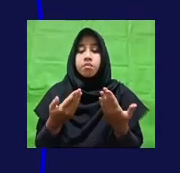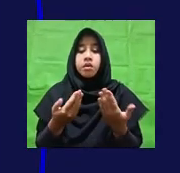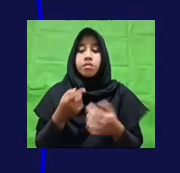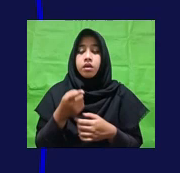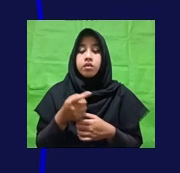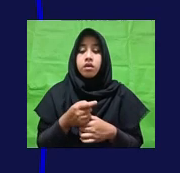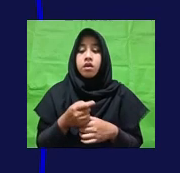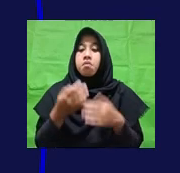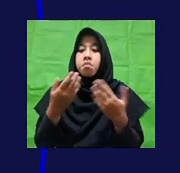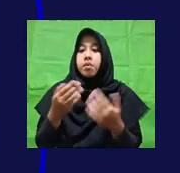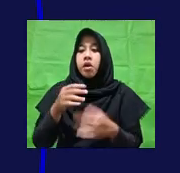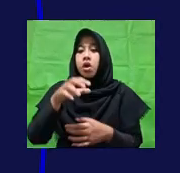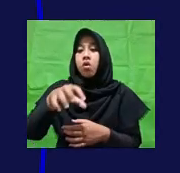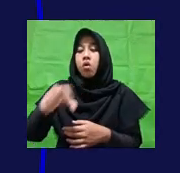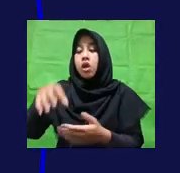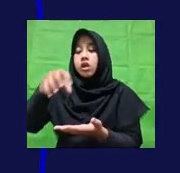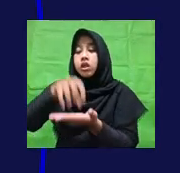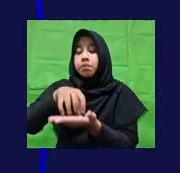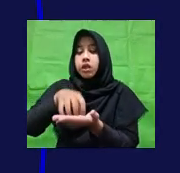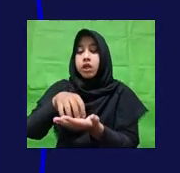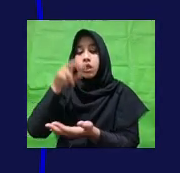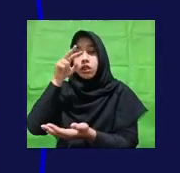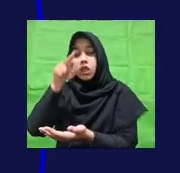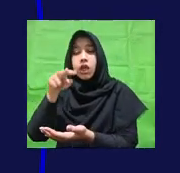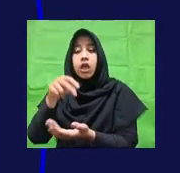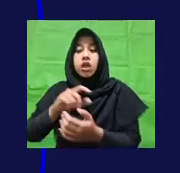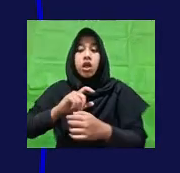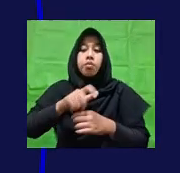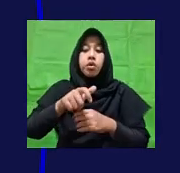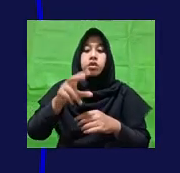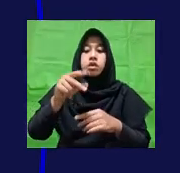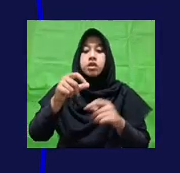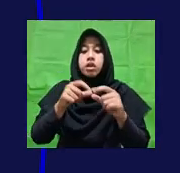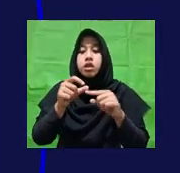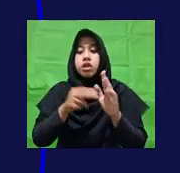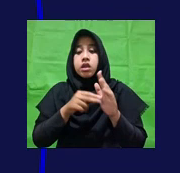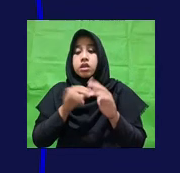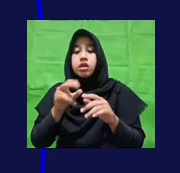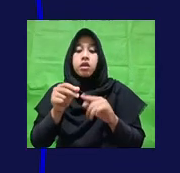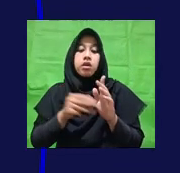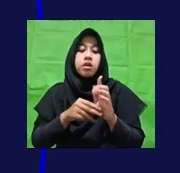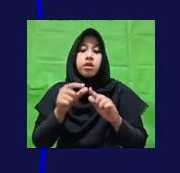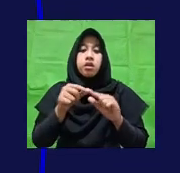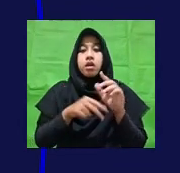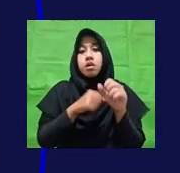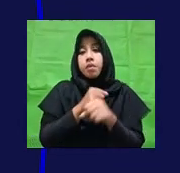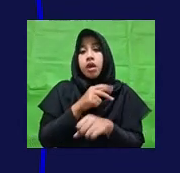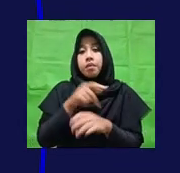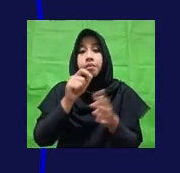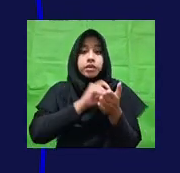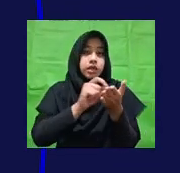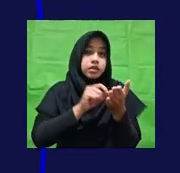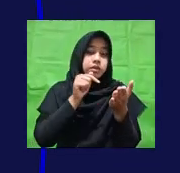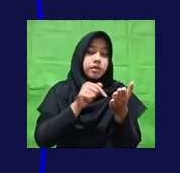atau dilihat di dalam proses residensi Rimpan. Kami mencatatnya seperti ini. Membuka kembali WhatsApp